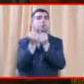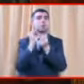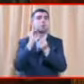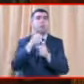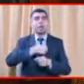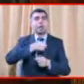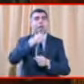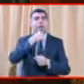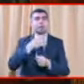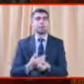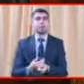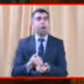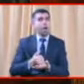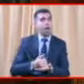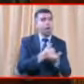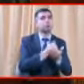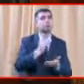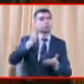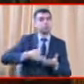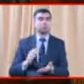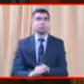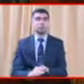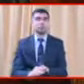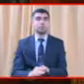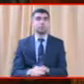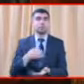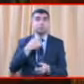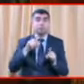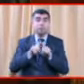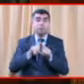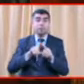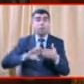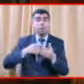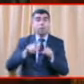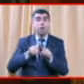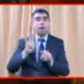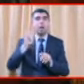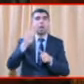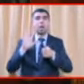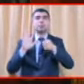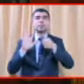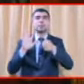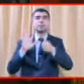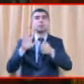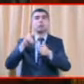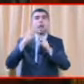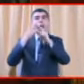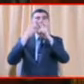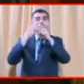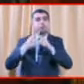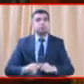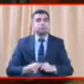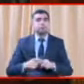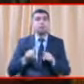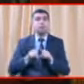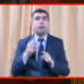المسنين. لذلك هذه المؤسسات أولا حصرناها في 64 مؤسسة يستفيد منها ما يزيد